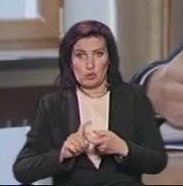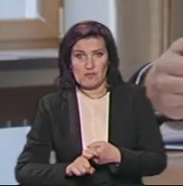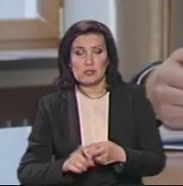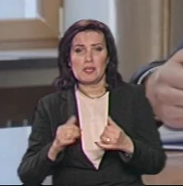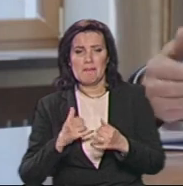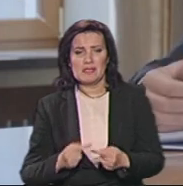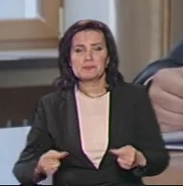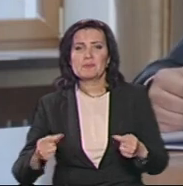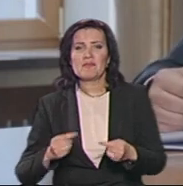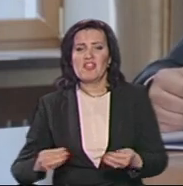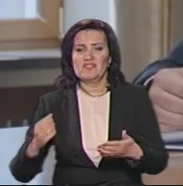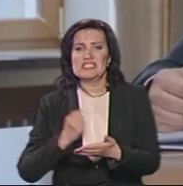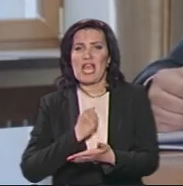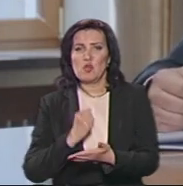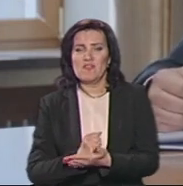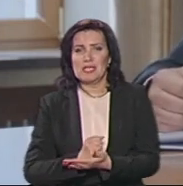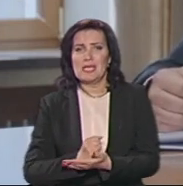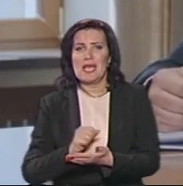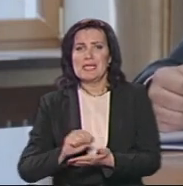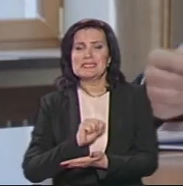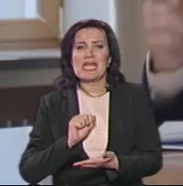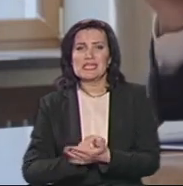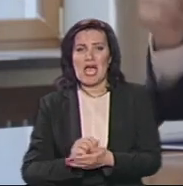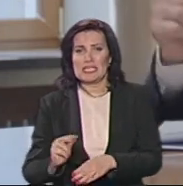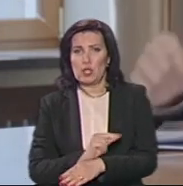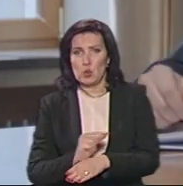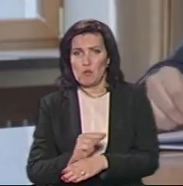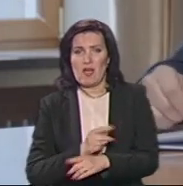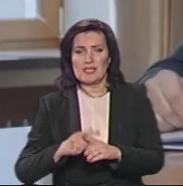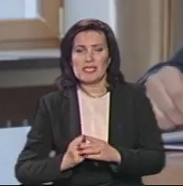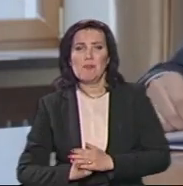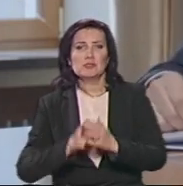встановили стандарт лікування, який базується на досвіді цих країн.